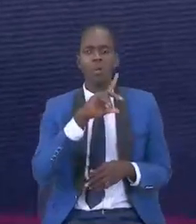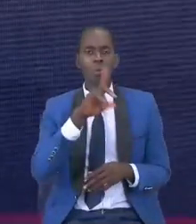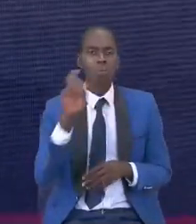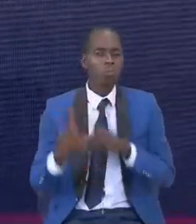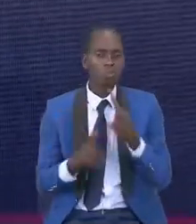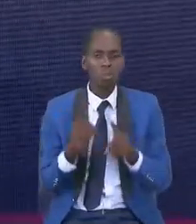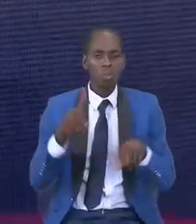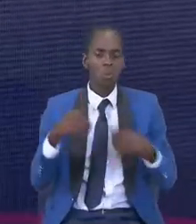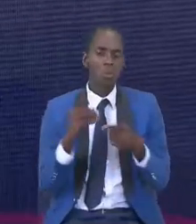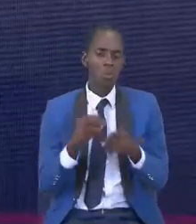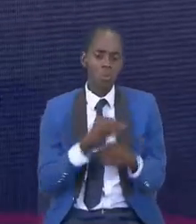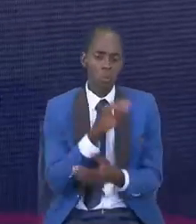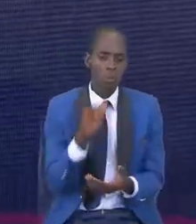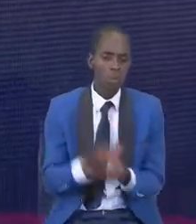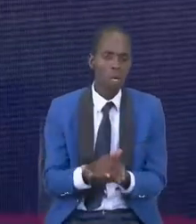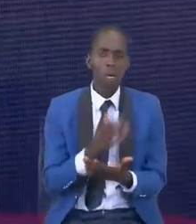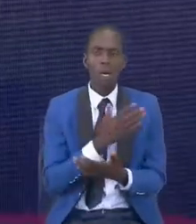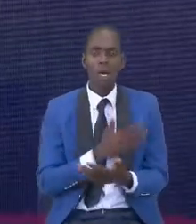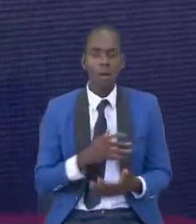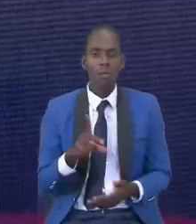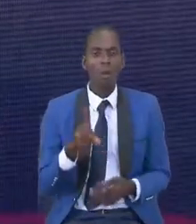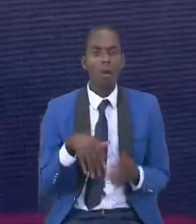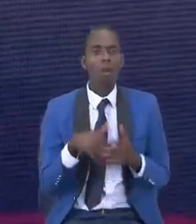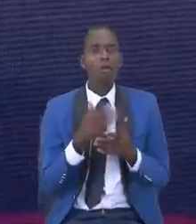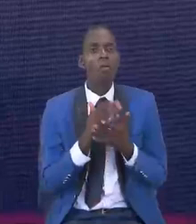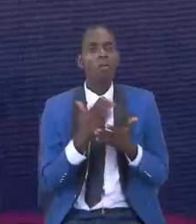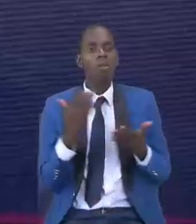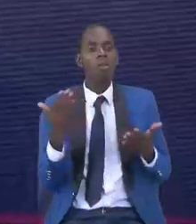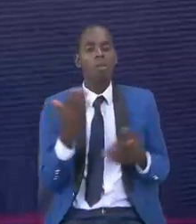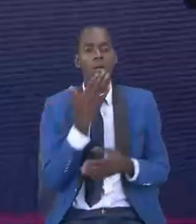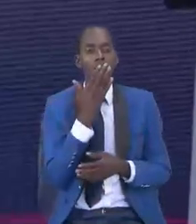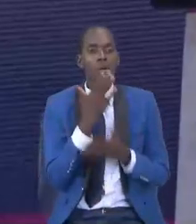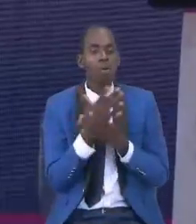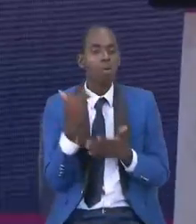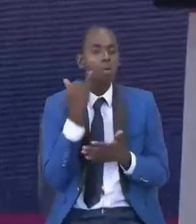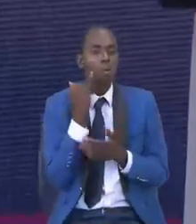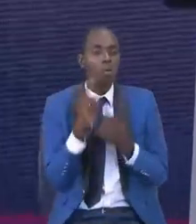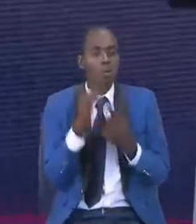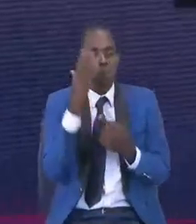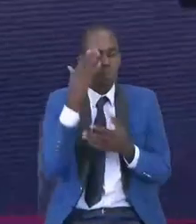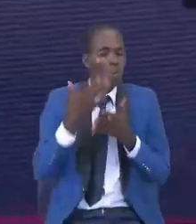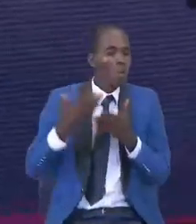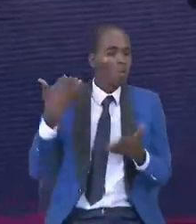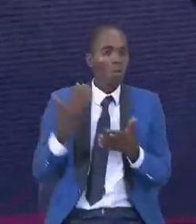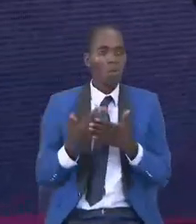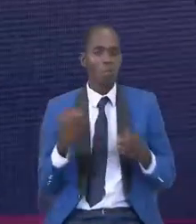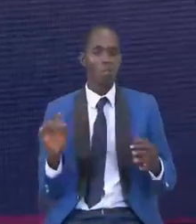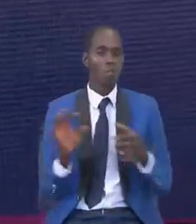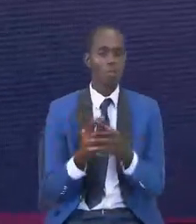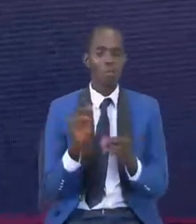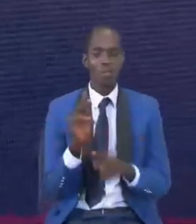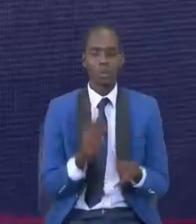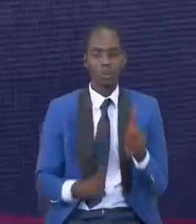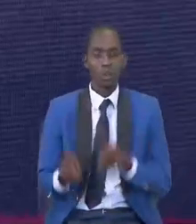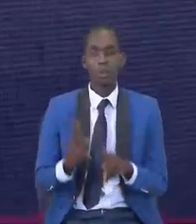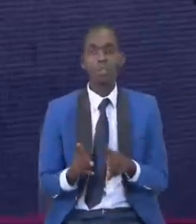ils découvrent après quelque chose qu'ils devraient avoir connu avant de s'engager. Il y a des gens